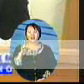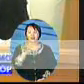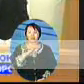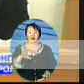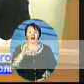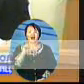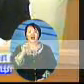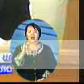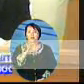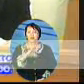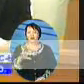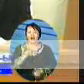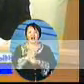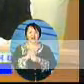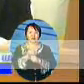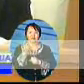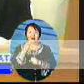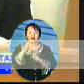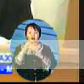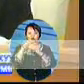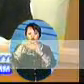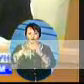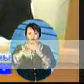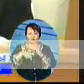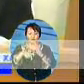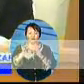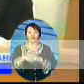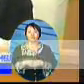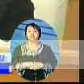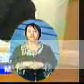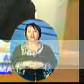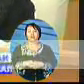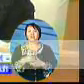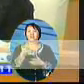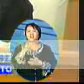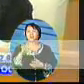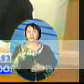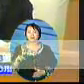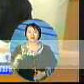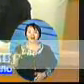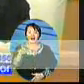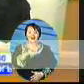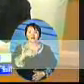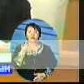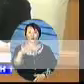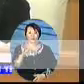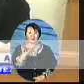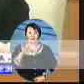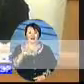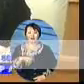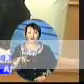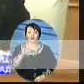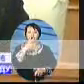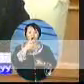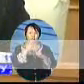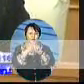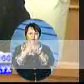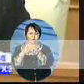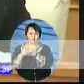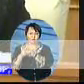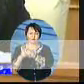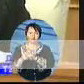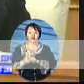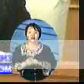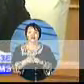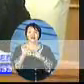ахуй нэгж байгууллагын ажлын байрны дотоод орчин гэсэн ийм газруудад бид нэр тамхийг татхыг хориглохыг нь ингээд